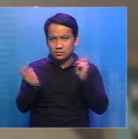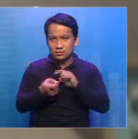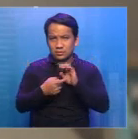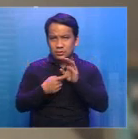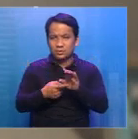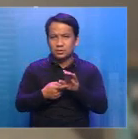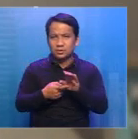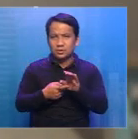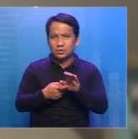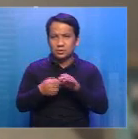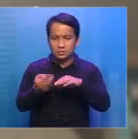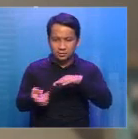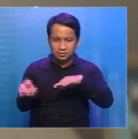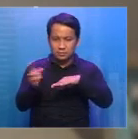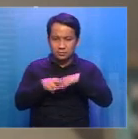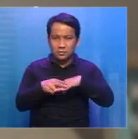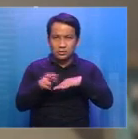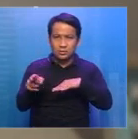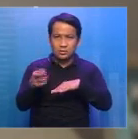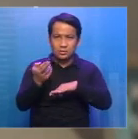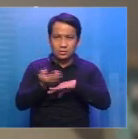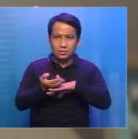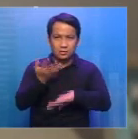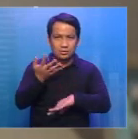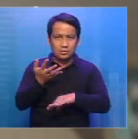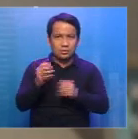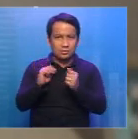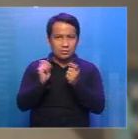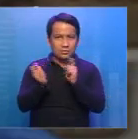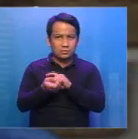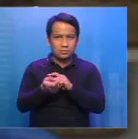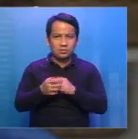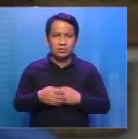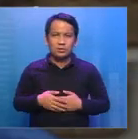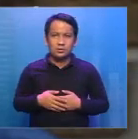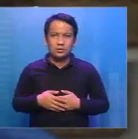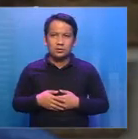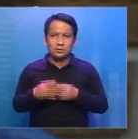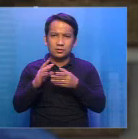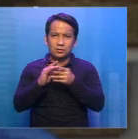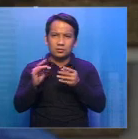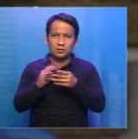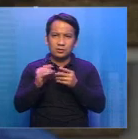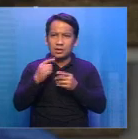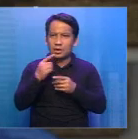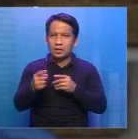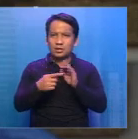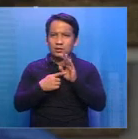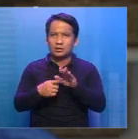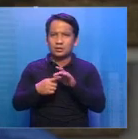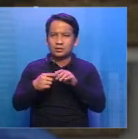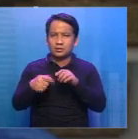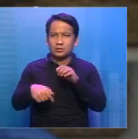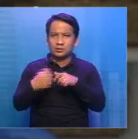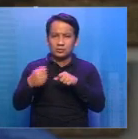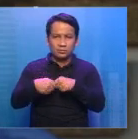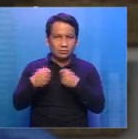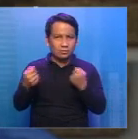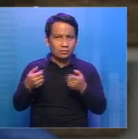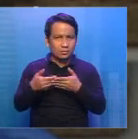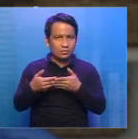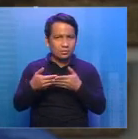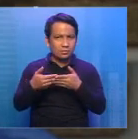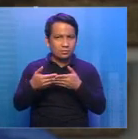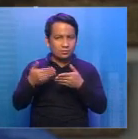disenyo at pinadagdagan nila ng bato ang singsing kaya nabago ito. Nakwento pa niya ang pansamantalang breakup nila ni Luis bago